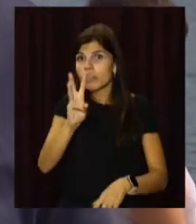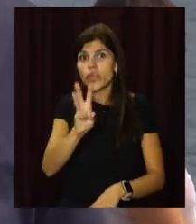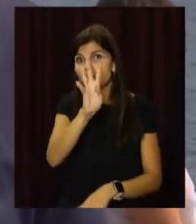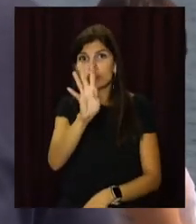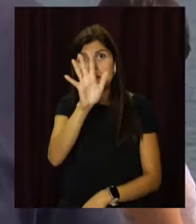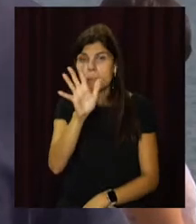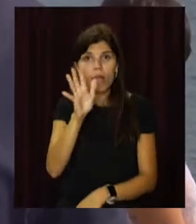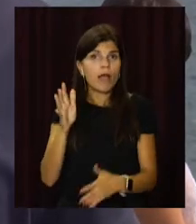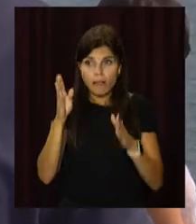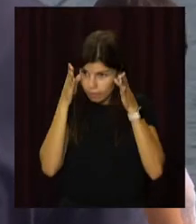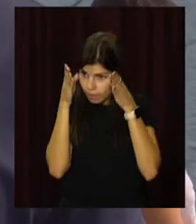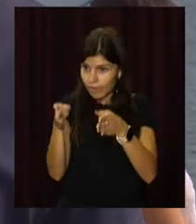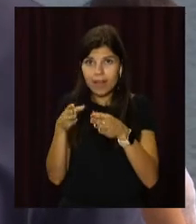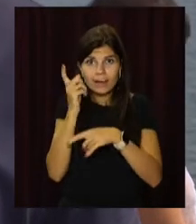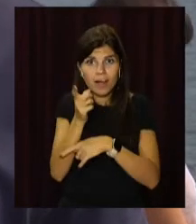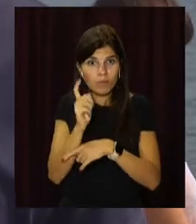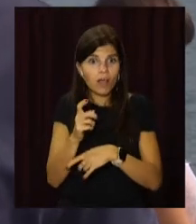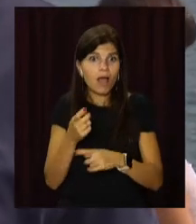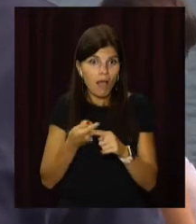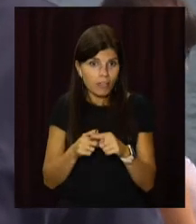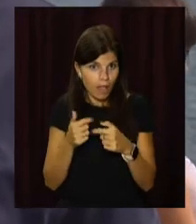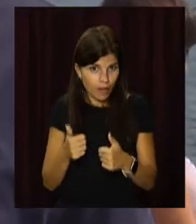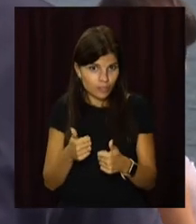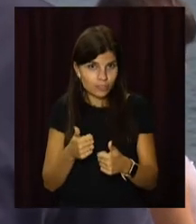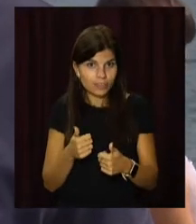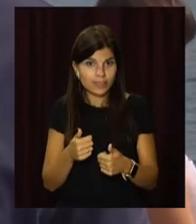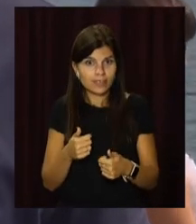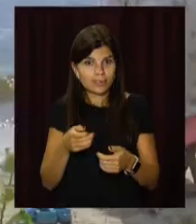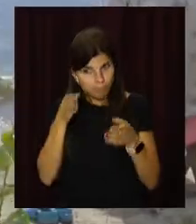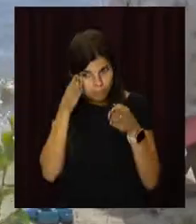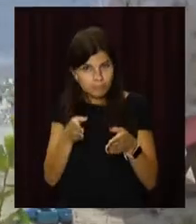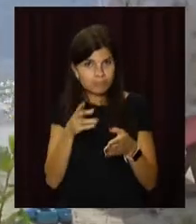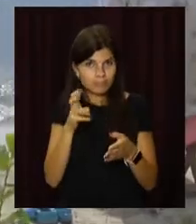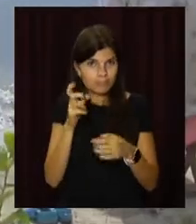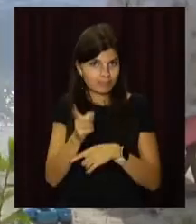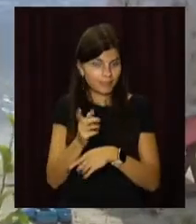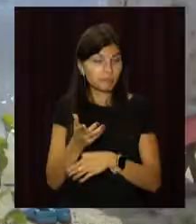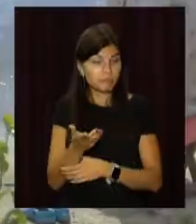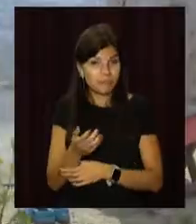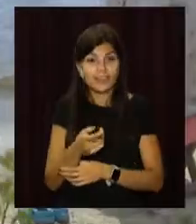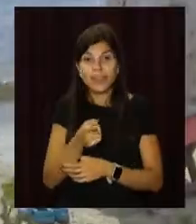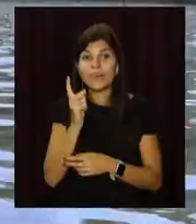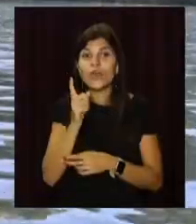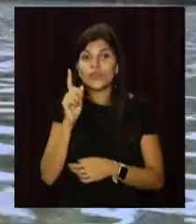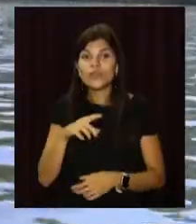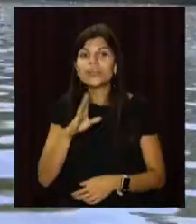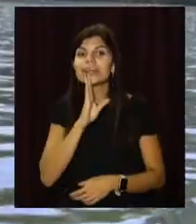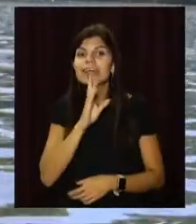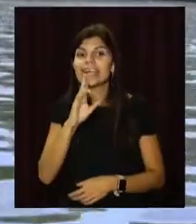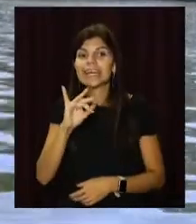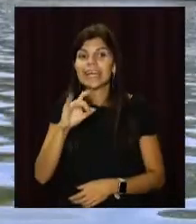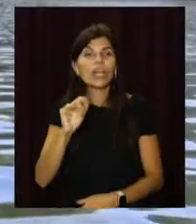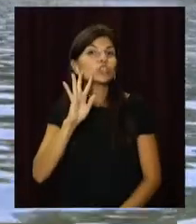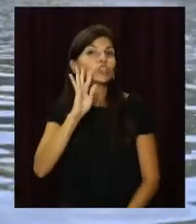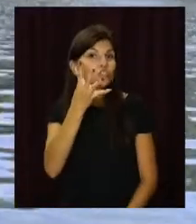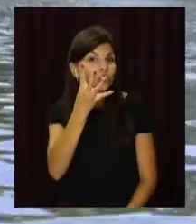чисту. Він чітко влучений рибалкою. Опановує вудкою 4-річна Кіра. Батьки кажуть,